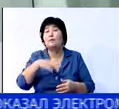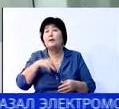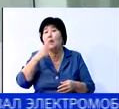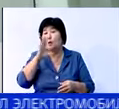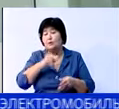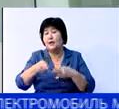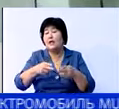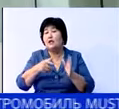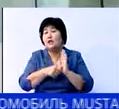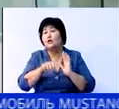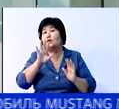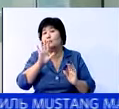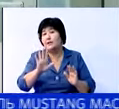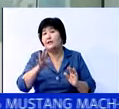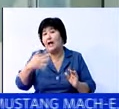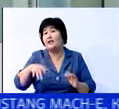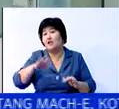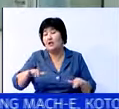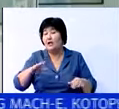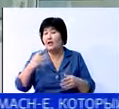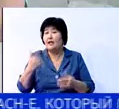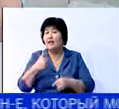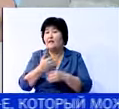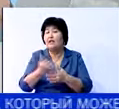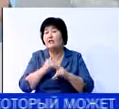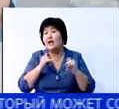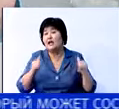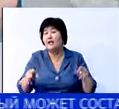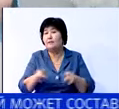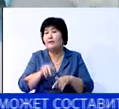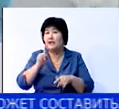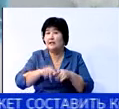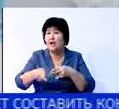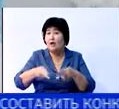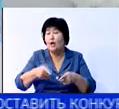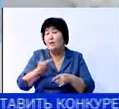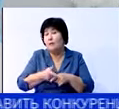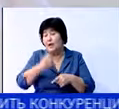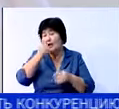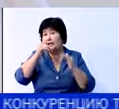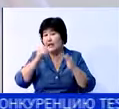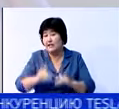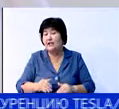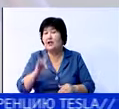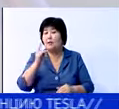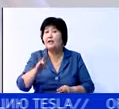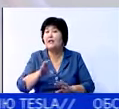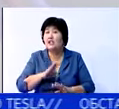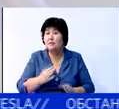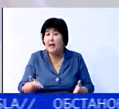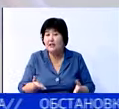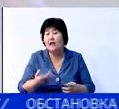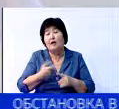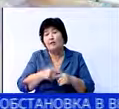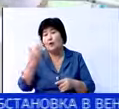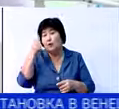прооперированы 650 детей. Главное достижение – развитие неонатальной хирургии, благодаря чему снижается младенческая смертность. В прошлом